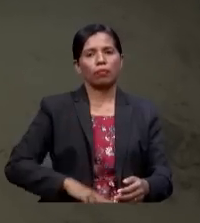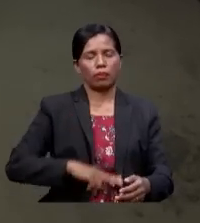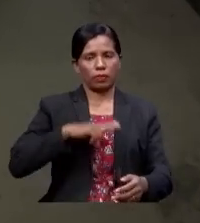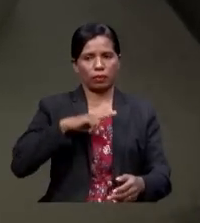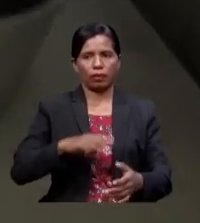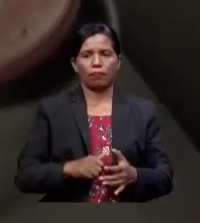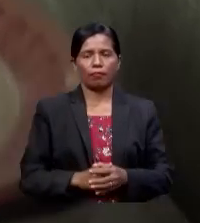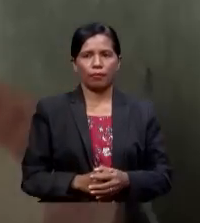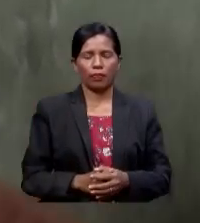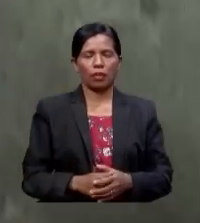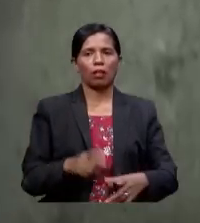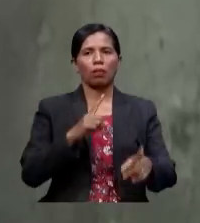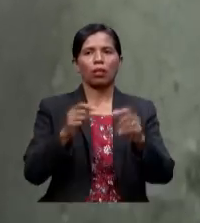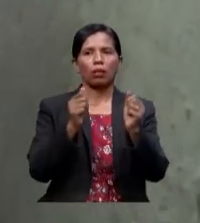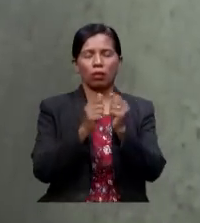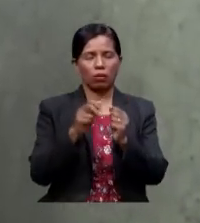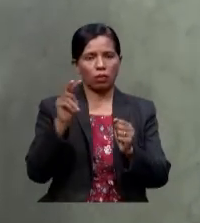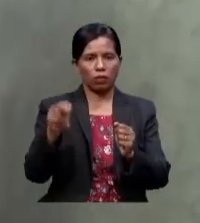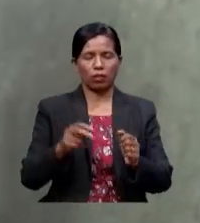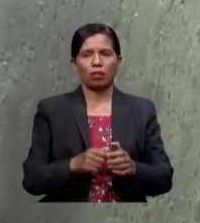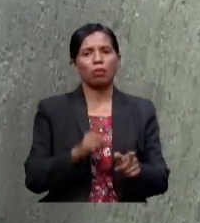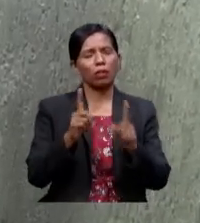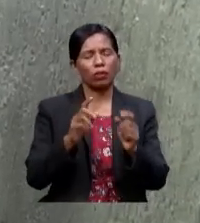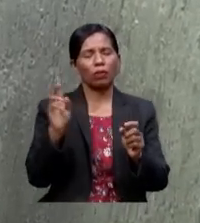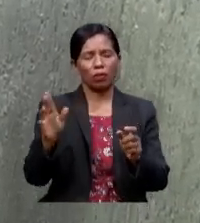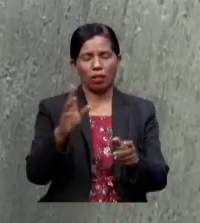Ibu kuliah toko ni, ibu kuliah toko.